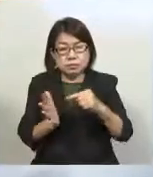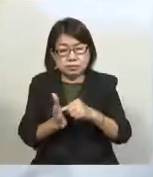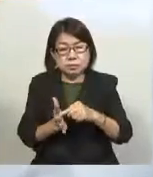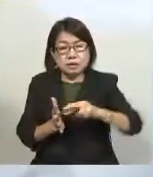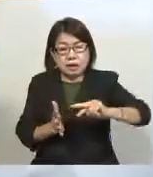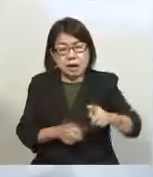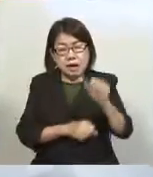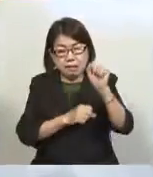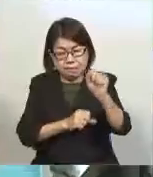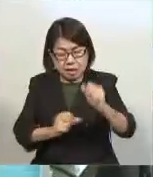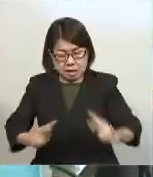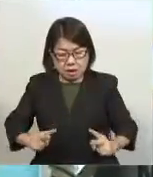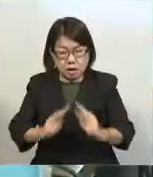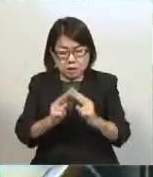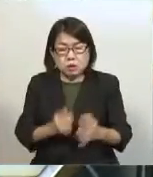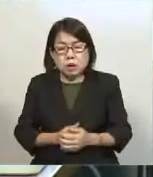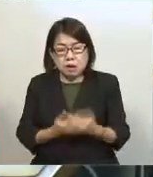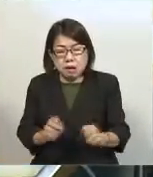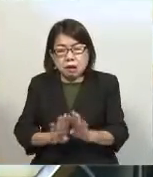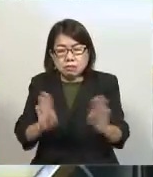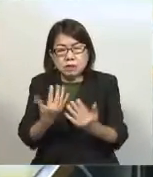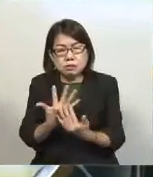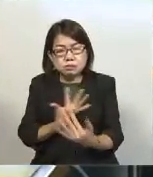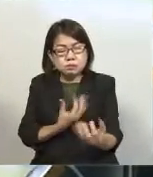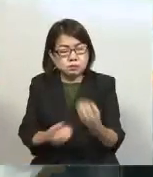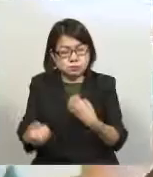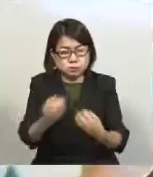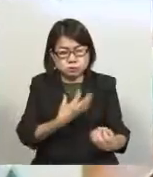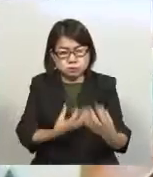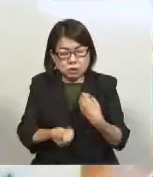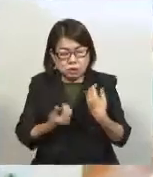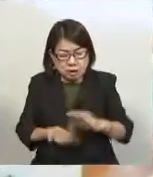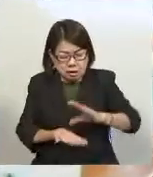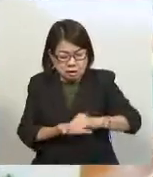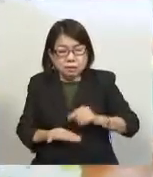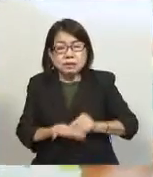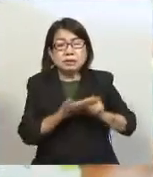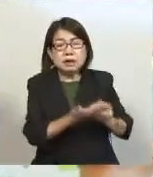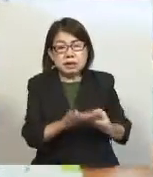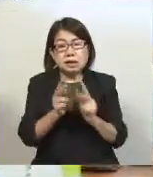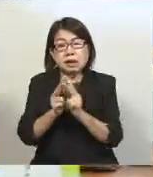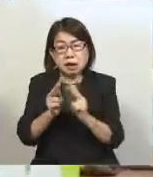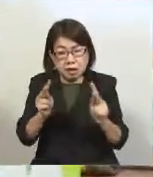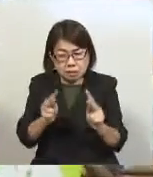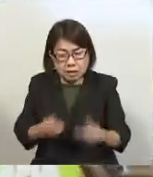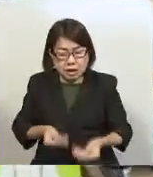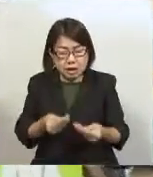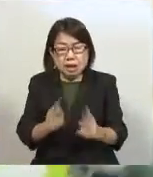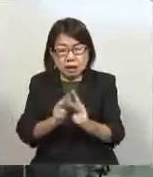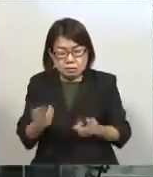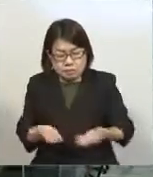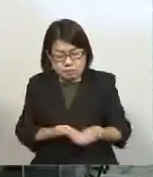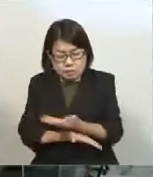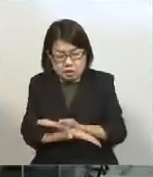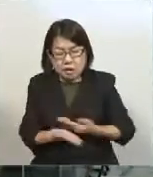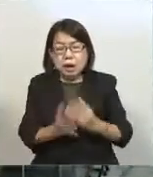วัตถุอันตรายและจัดให้มีการรับฟังความคิดเห็นก่อนเสนอมาอย่างคณะกรรมการนะคะเพื่อพิจารณาให้ความเห็นในการประชุมครั้ง